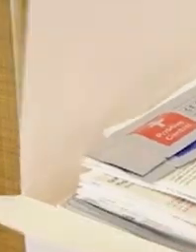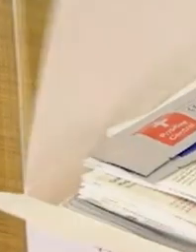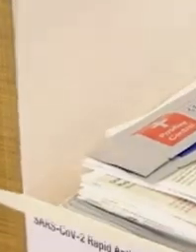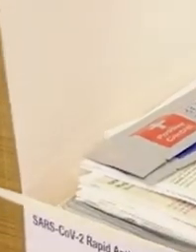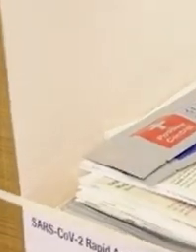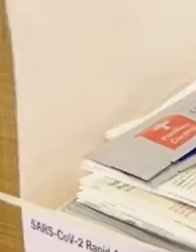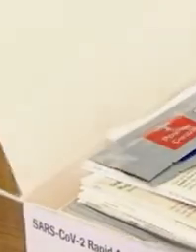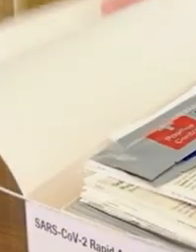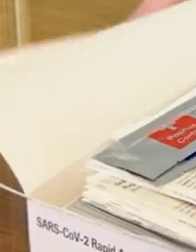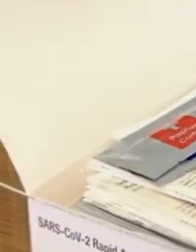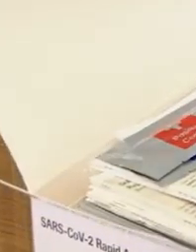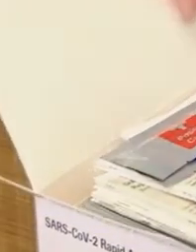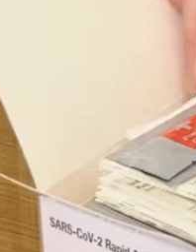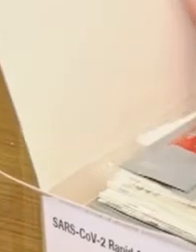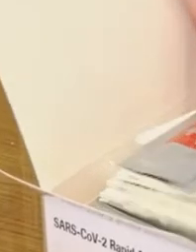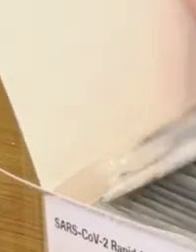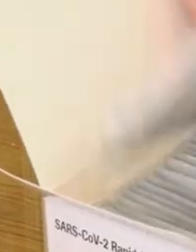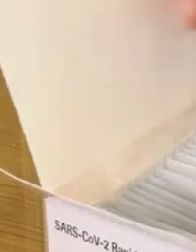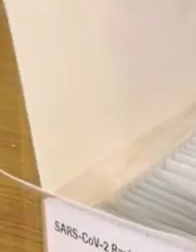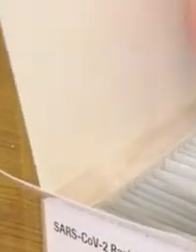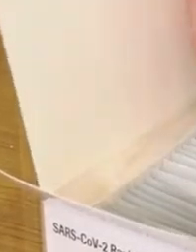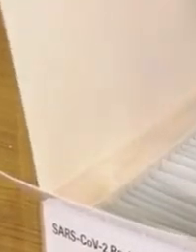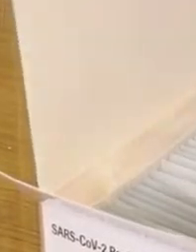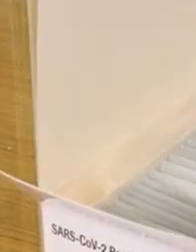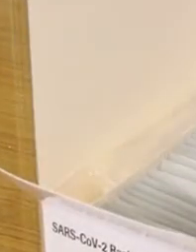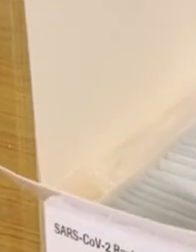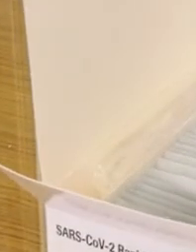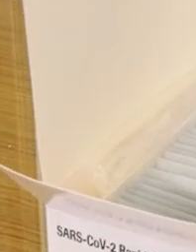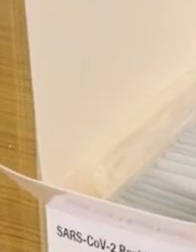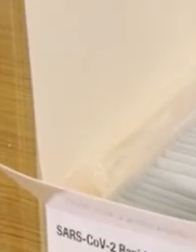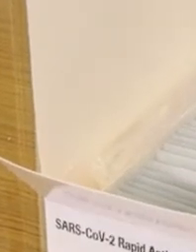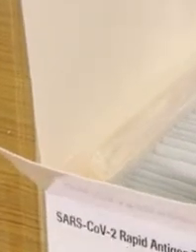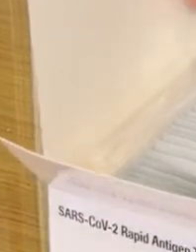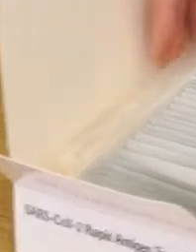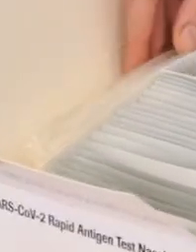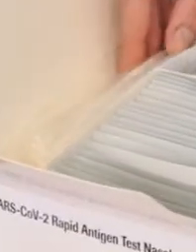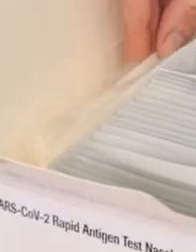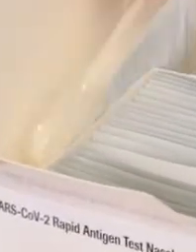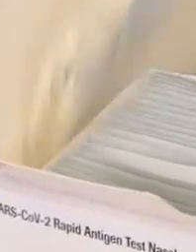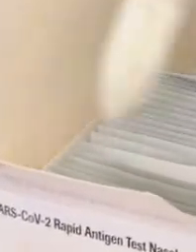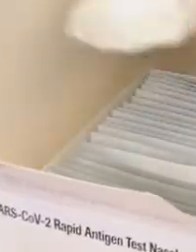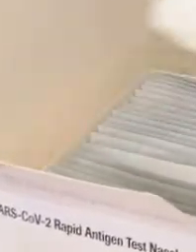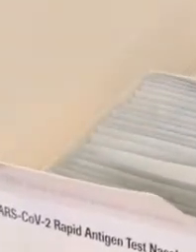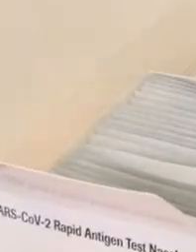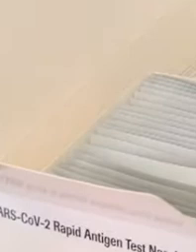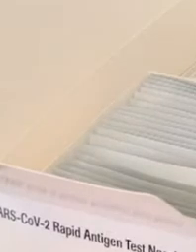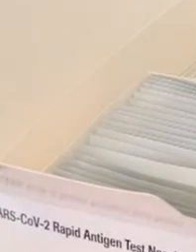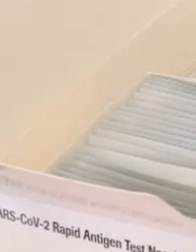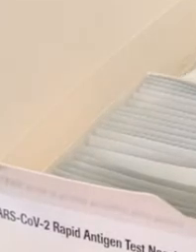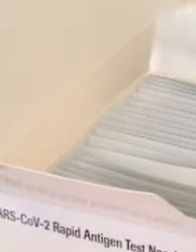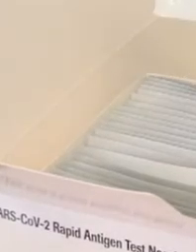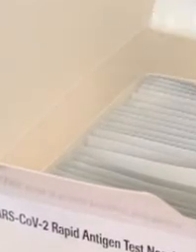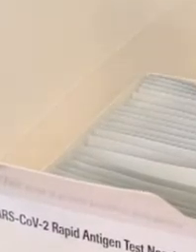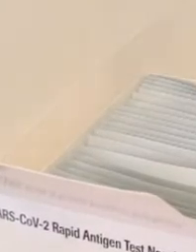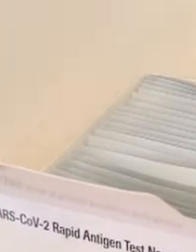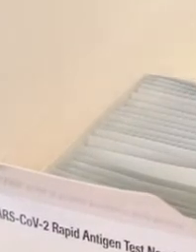κυβέρνησης να συνεχίσει την δωρεάν διάθεση των self-test και το επόμενο χρονικό διάστημα πέραν του διμήνου που αρχικά είχε